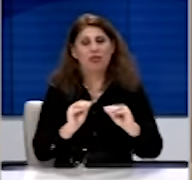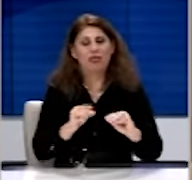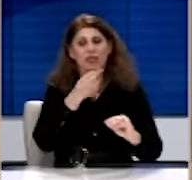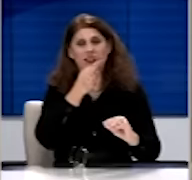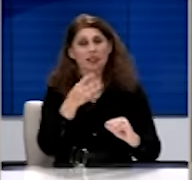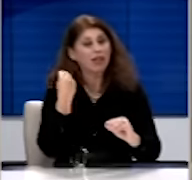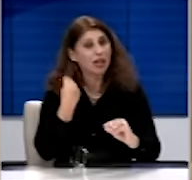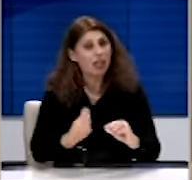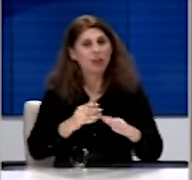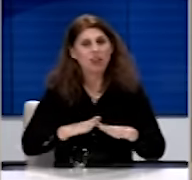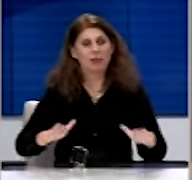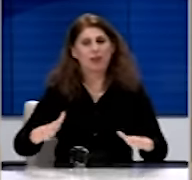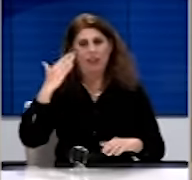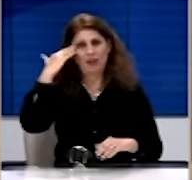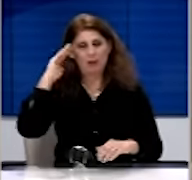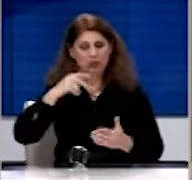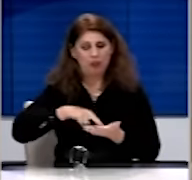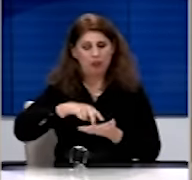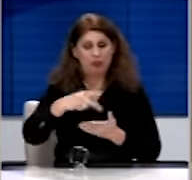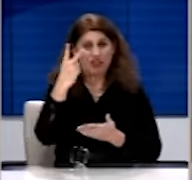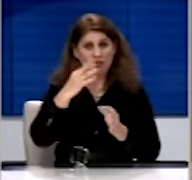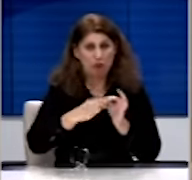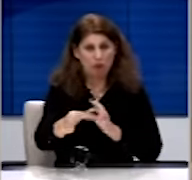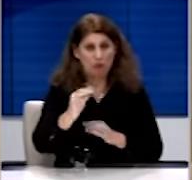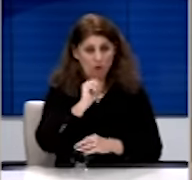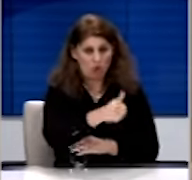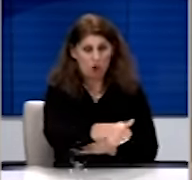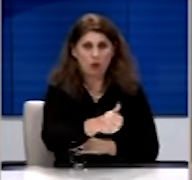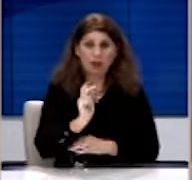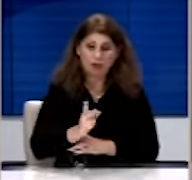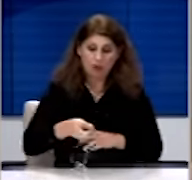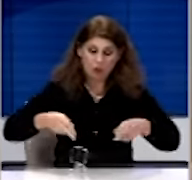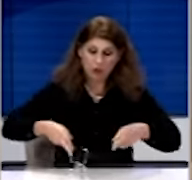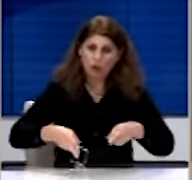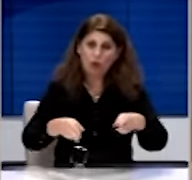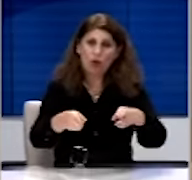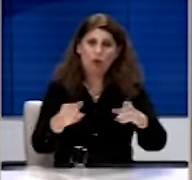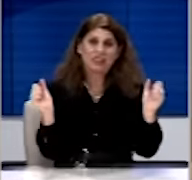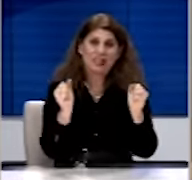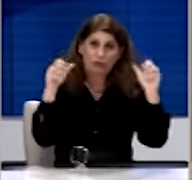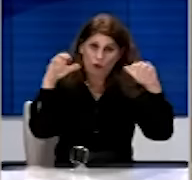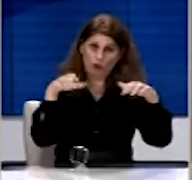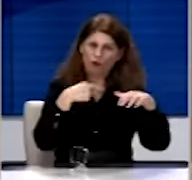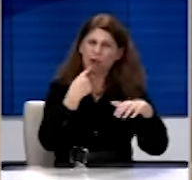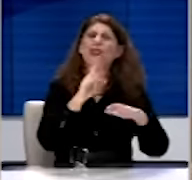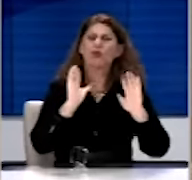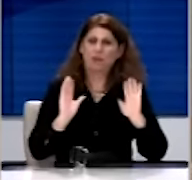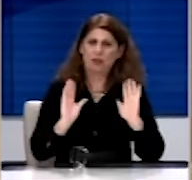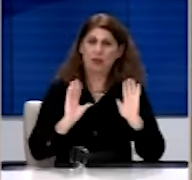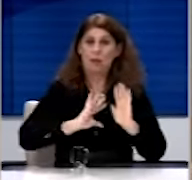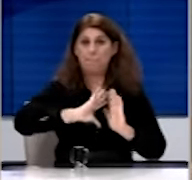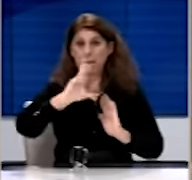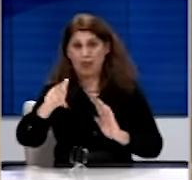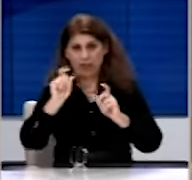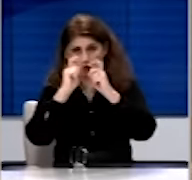είναι καλό για τα παιδιά γυμνασίου να περπατάνε 2 χιλιόμετρα μόνα τους σε επικίνδυνες λεωφόρους, σε κρύο και βροχή, αυτό δεν το είπε, μέχρι το